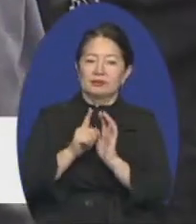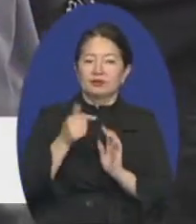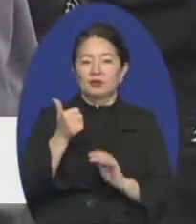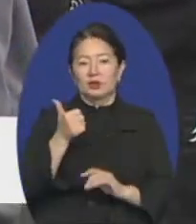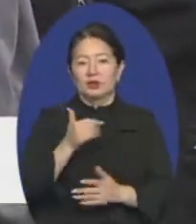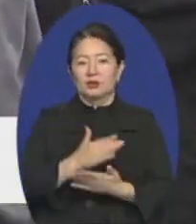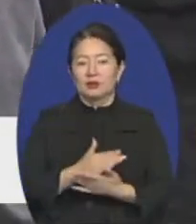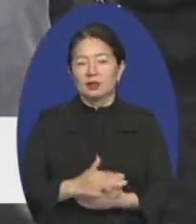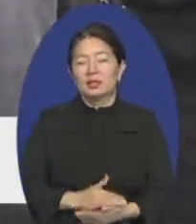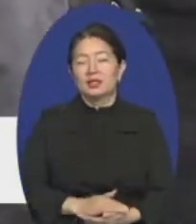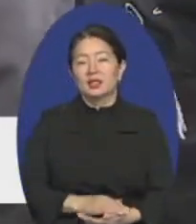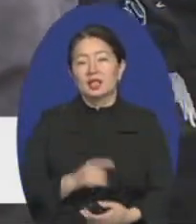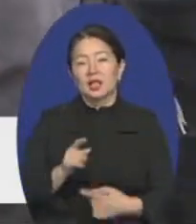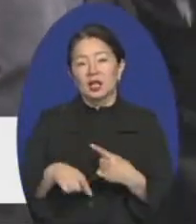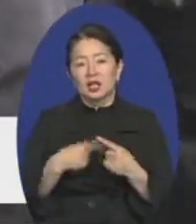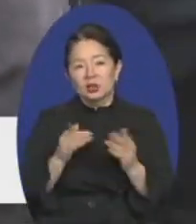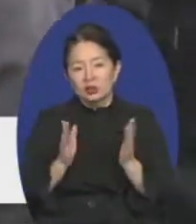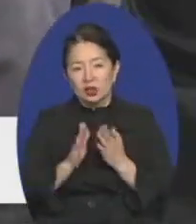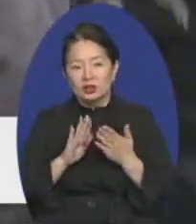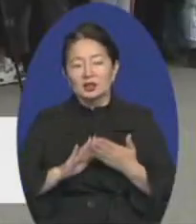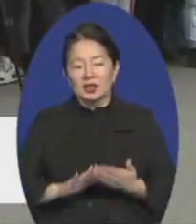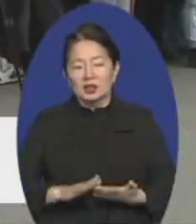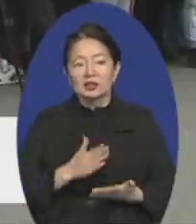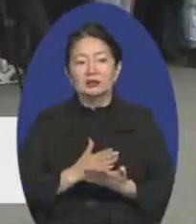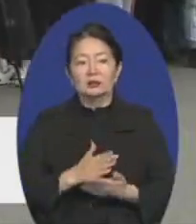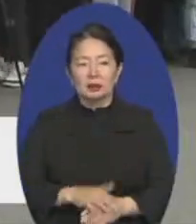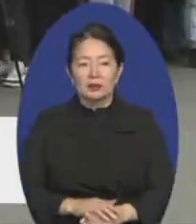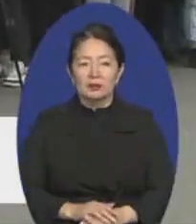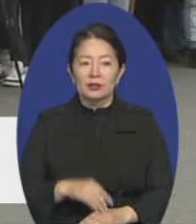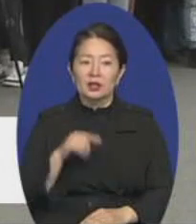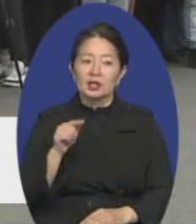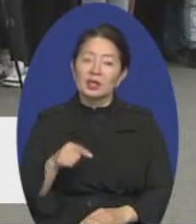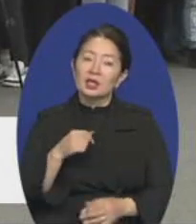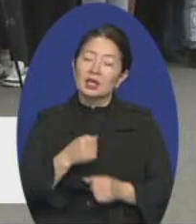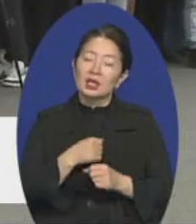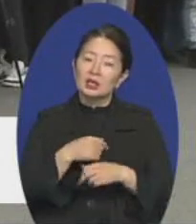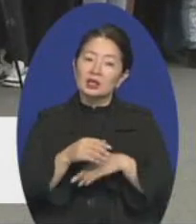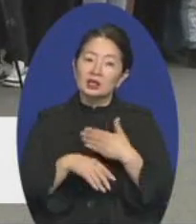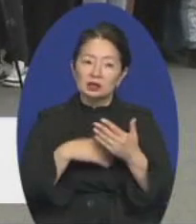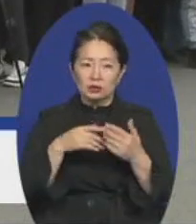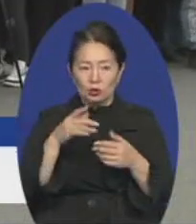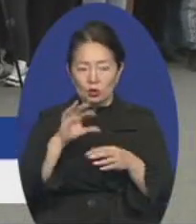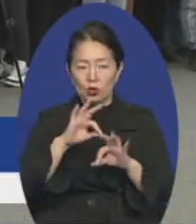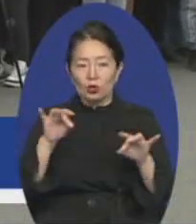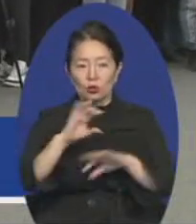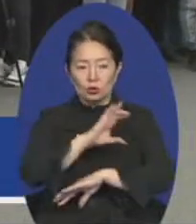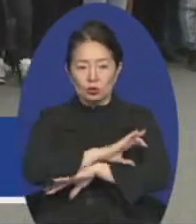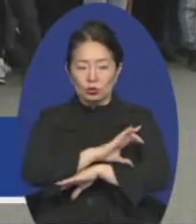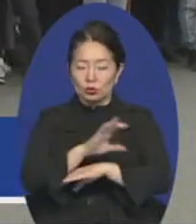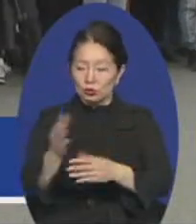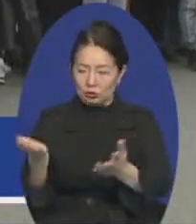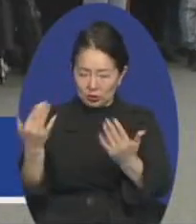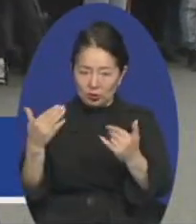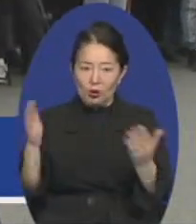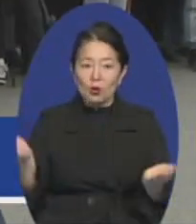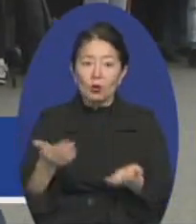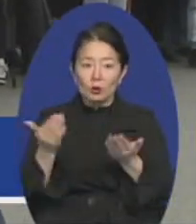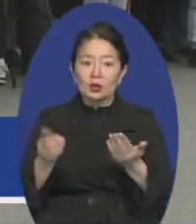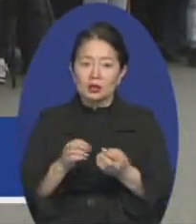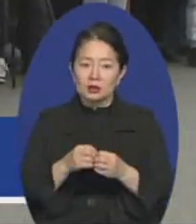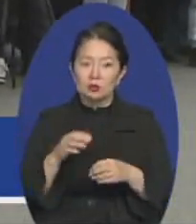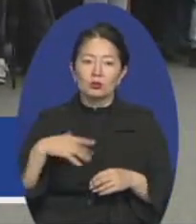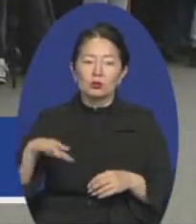юм. Тэгээд илүү дотн танилцчих. Яг энэ үйл ажиллагаанд босод сургуулиудыг ч уриалж байна. Ер нь